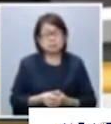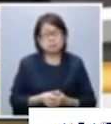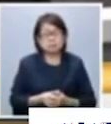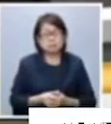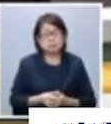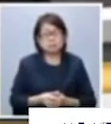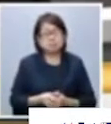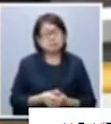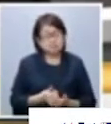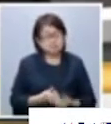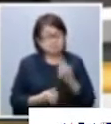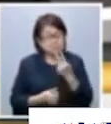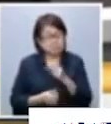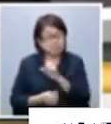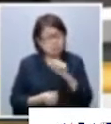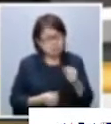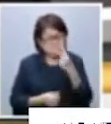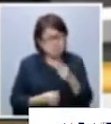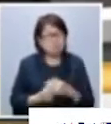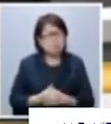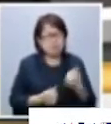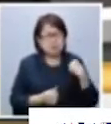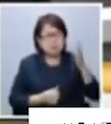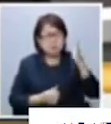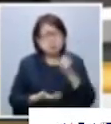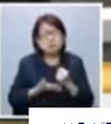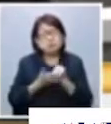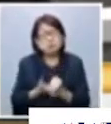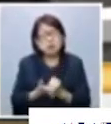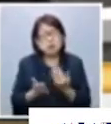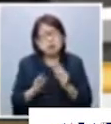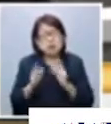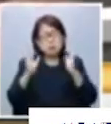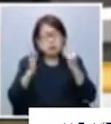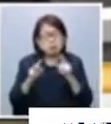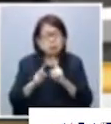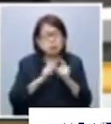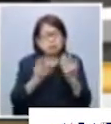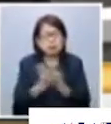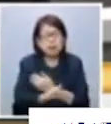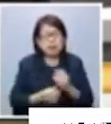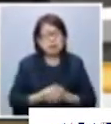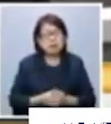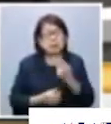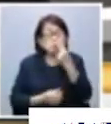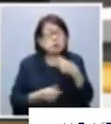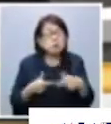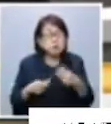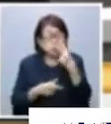เพื่อนสมาชิกหลายคนออกมาแก้ต่างให้กับรัฐมนตรีคนนี้ไปเปิดคลิปฟังเลยครับ